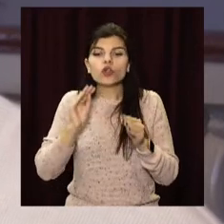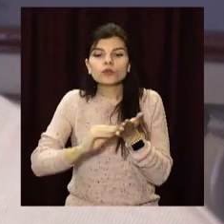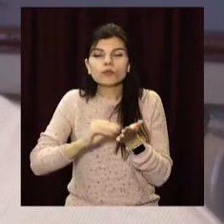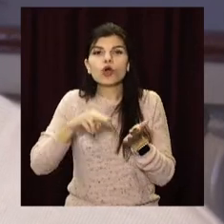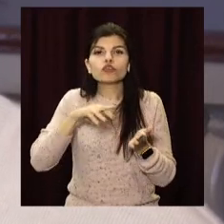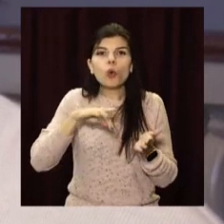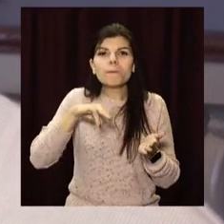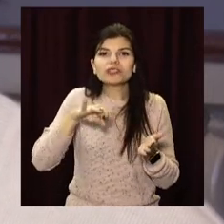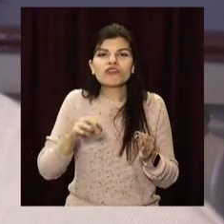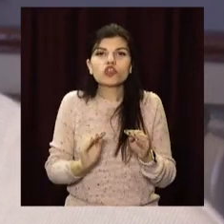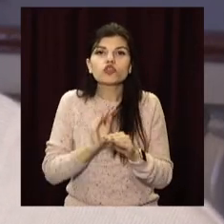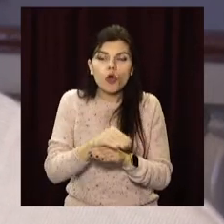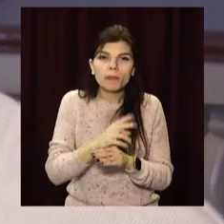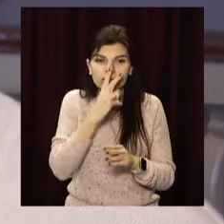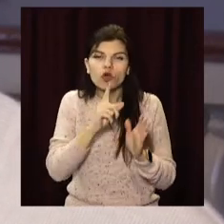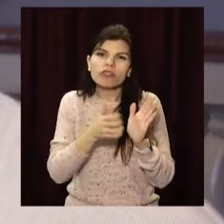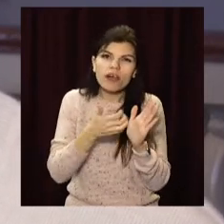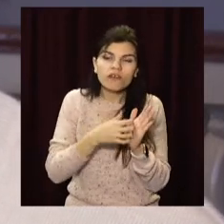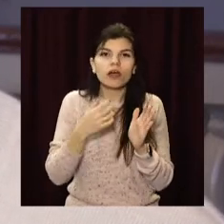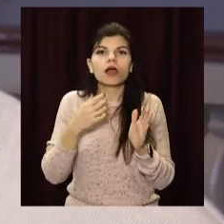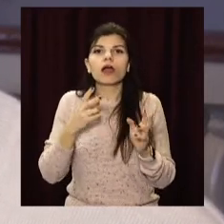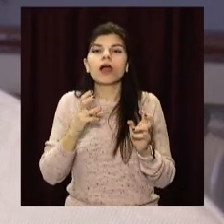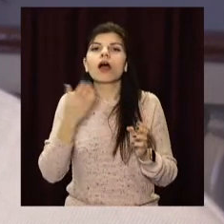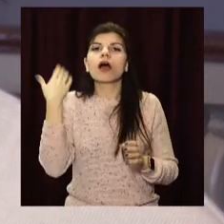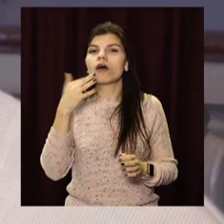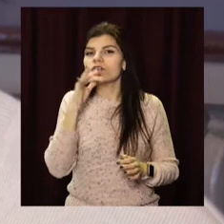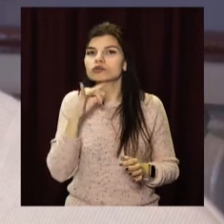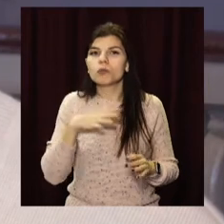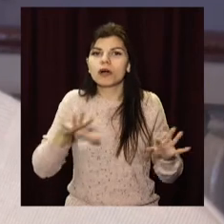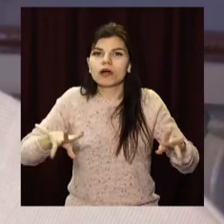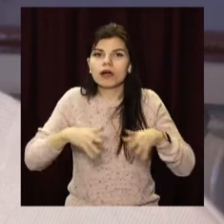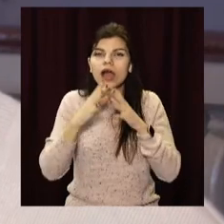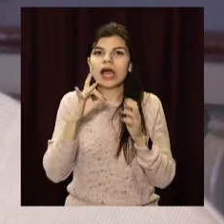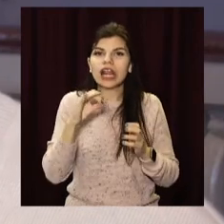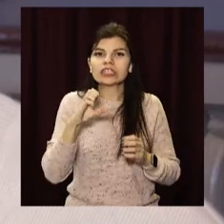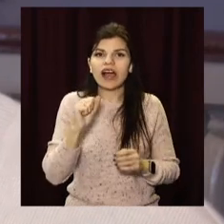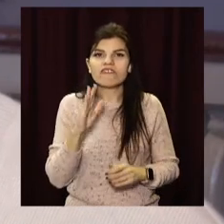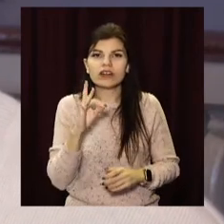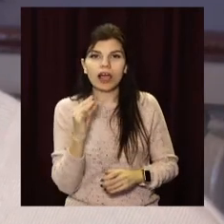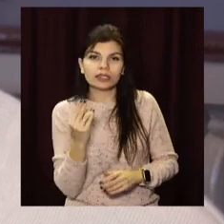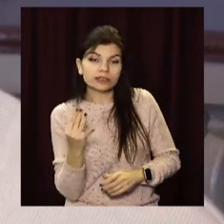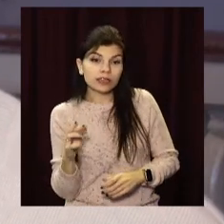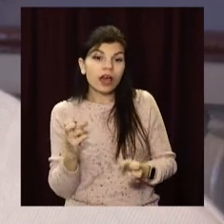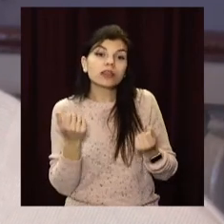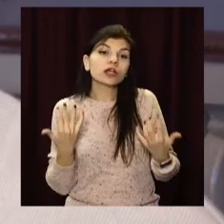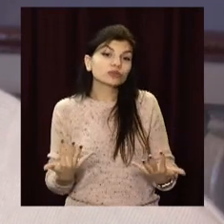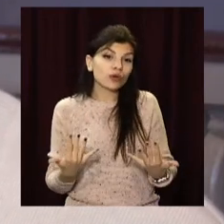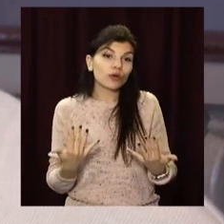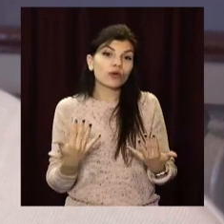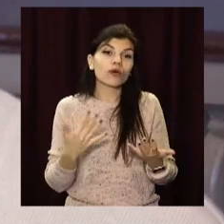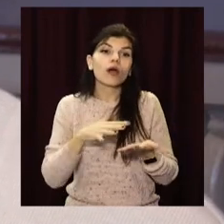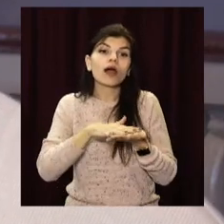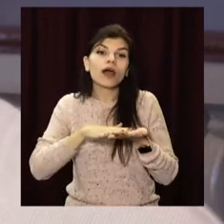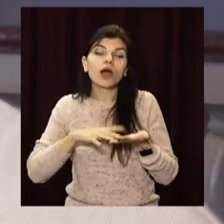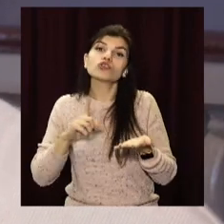що палац війде в програму великої реставрації урядову. Ну, наскільки відомо стало вчора, цього